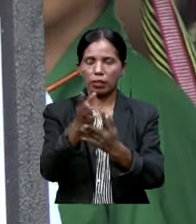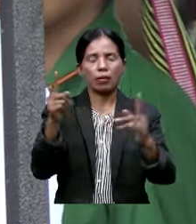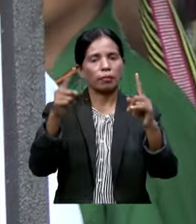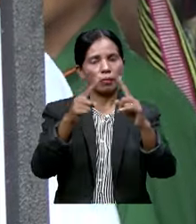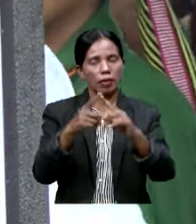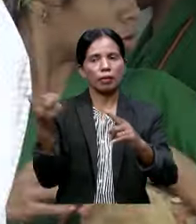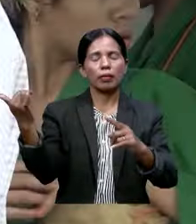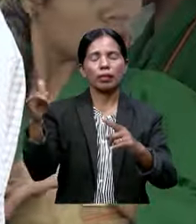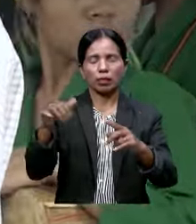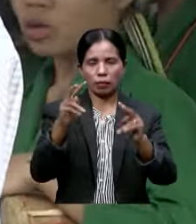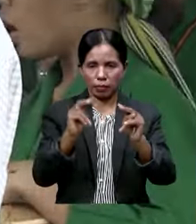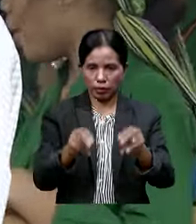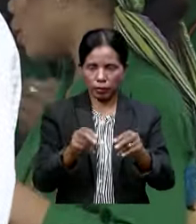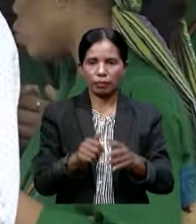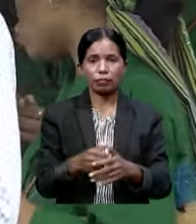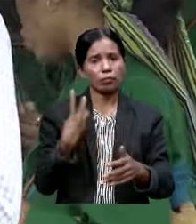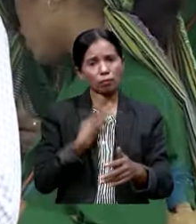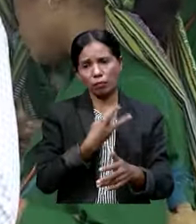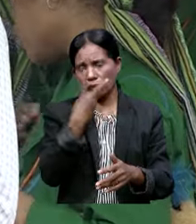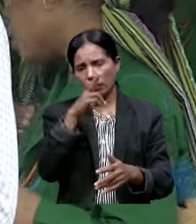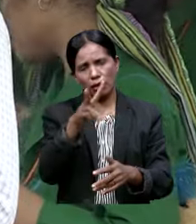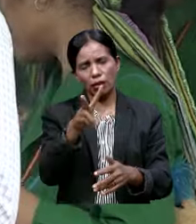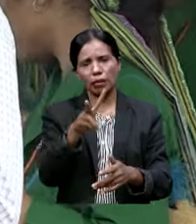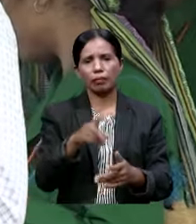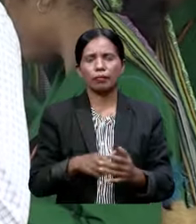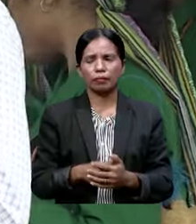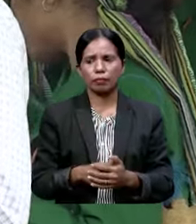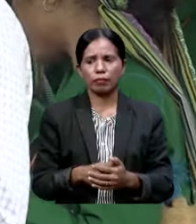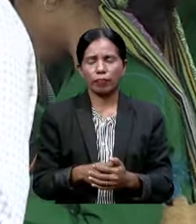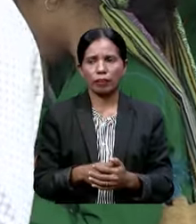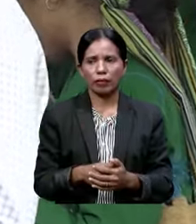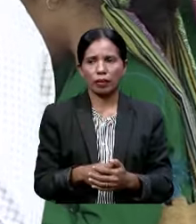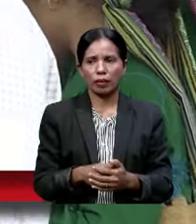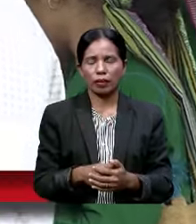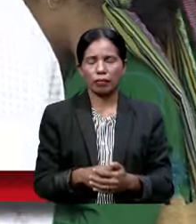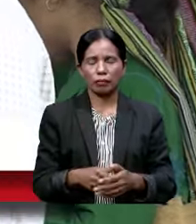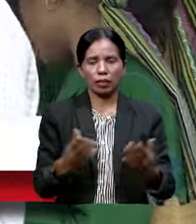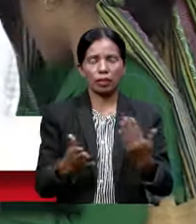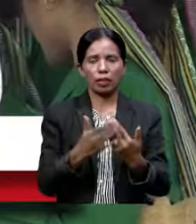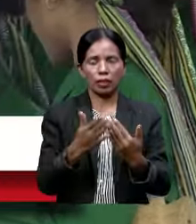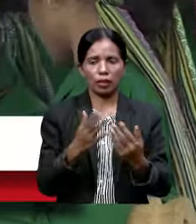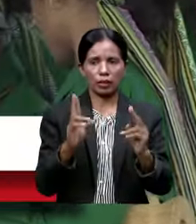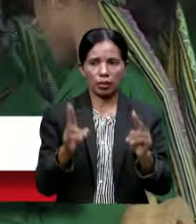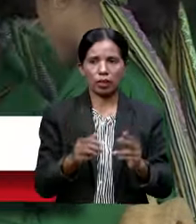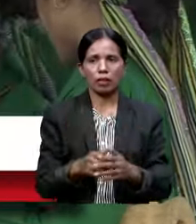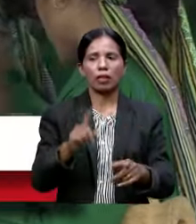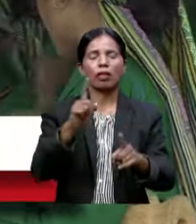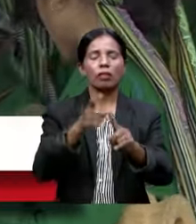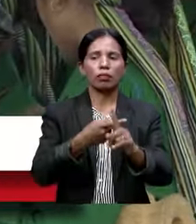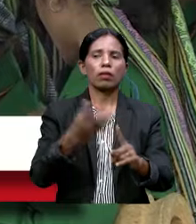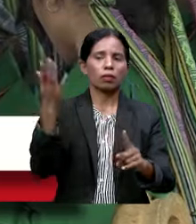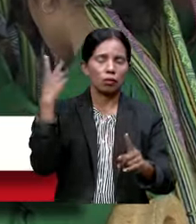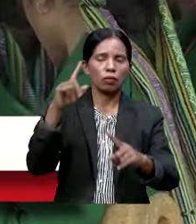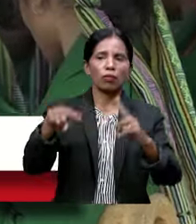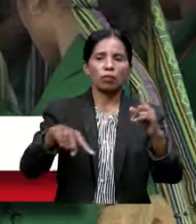nebe ne precisa. Ita hare kata foin maklawai sidane ia fulan hira li ba wen